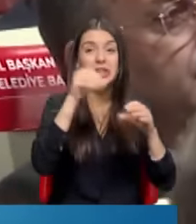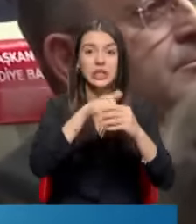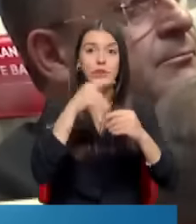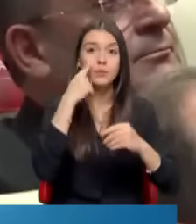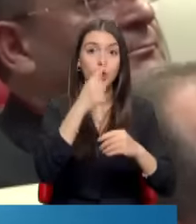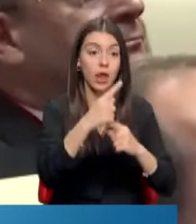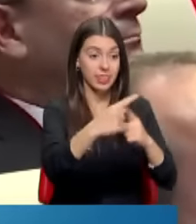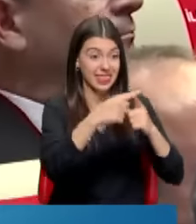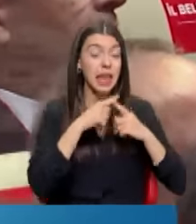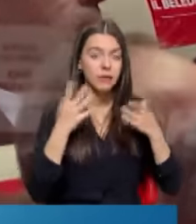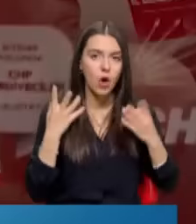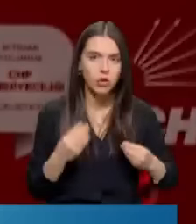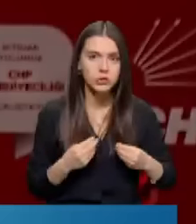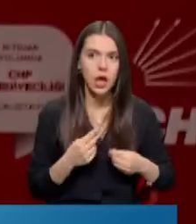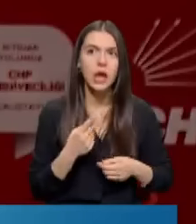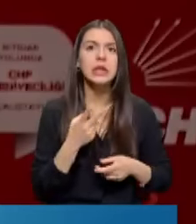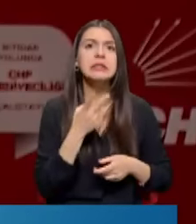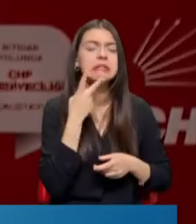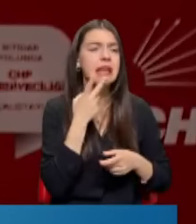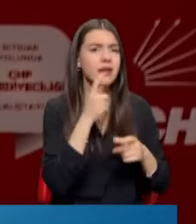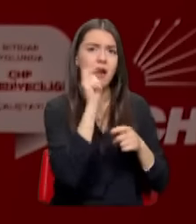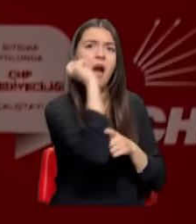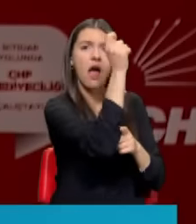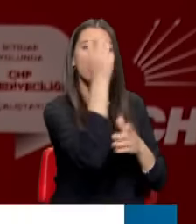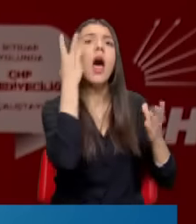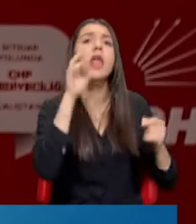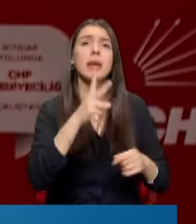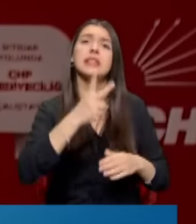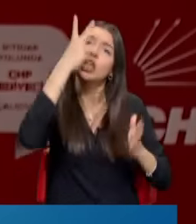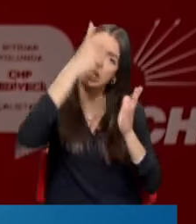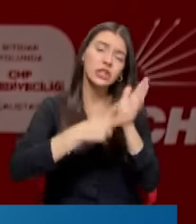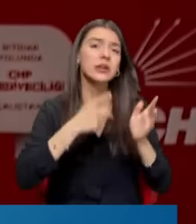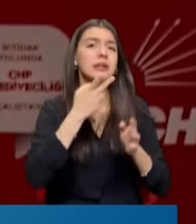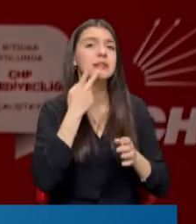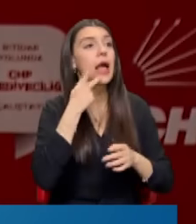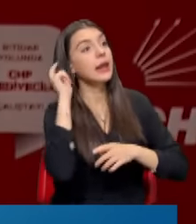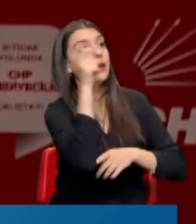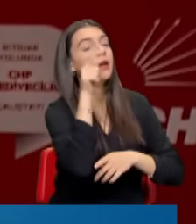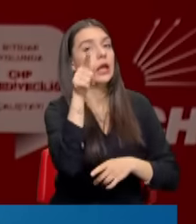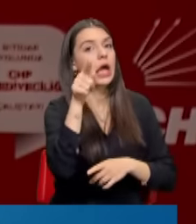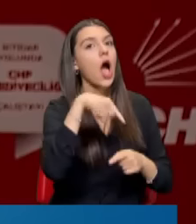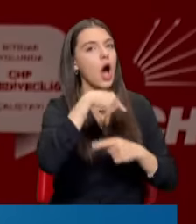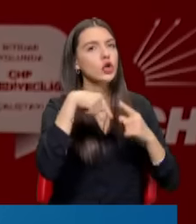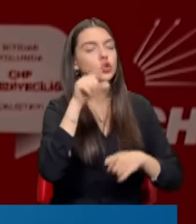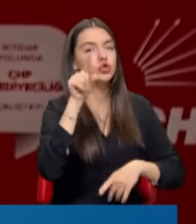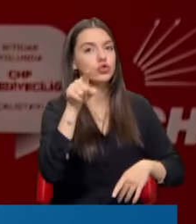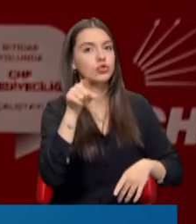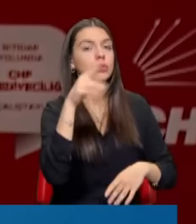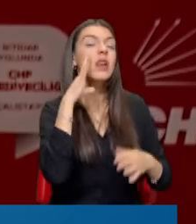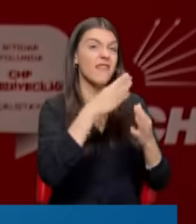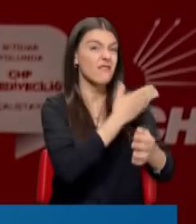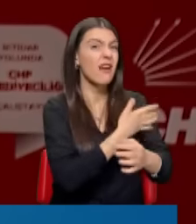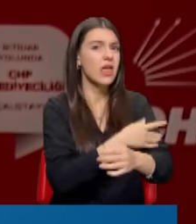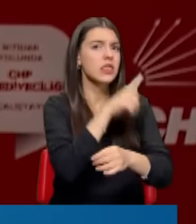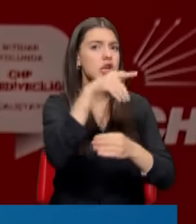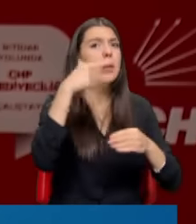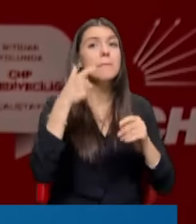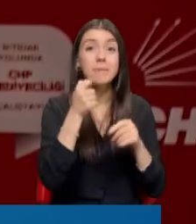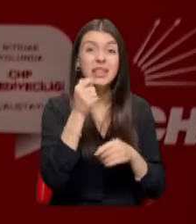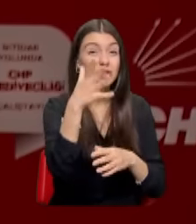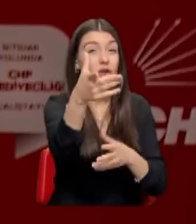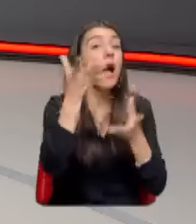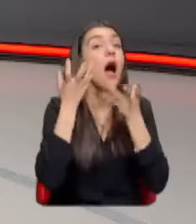şöyle olacaktır. Sarı karttan anlamayıp ikinci sarı kartı arananlar var. Millet mesajı almayanlara diyeceğini bilir.